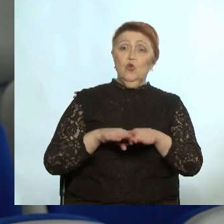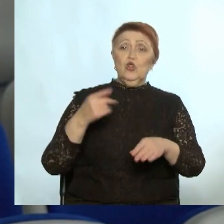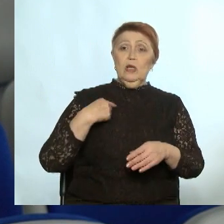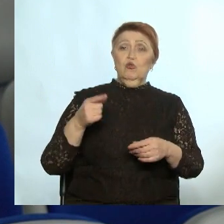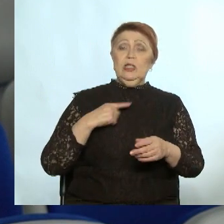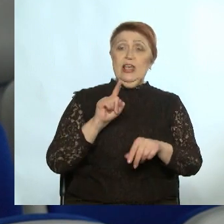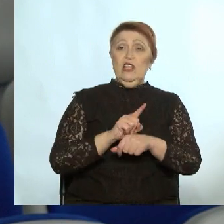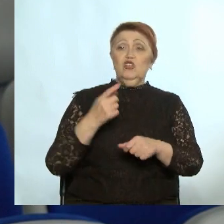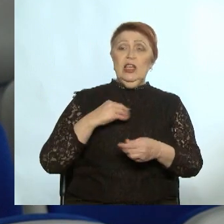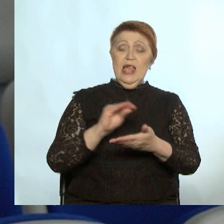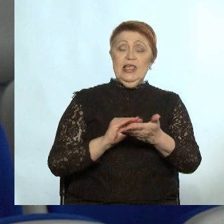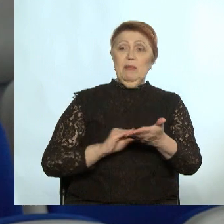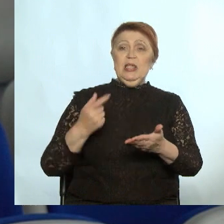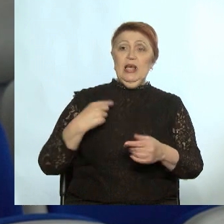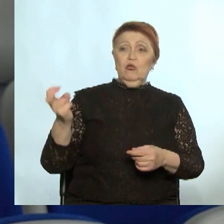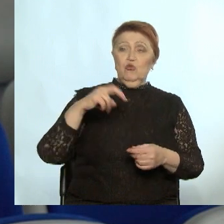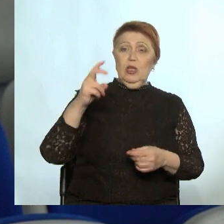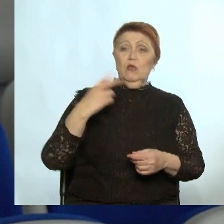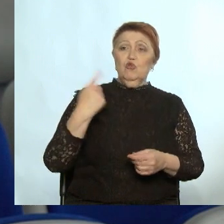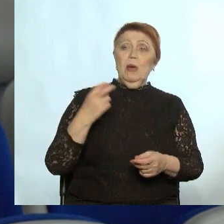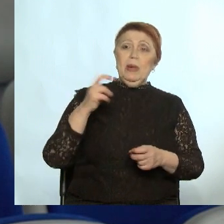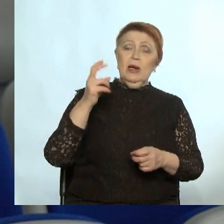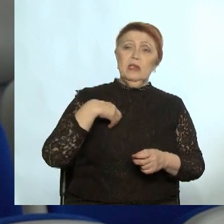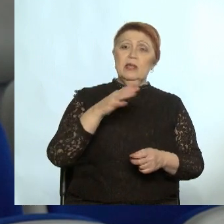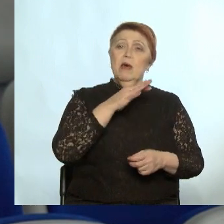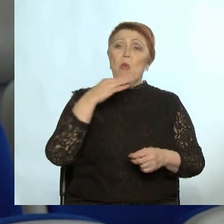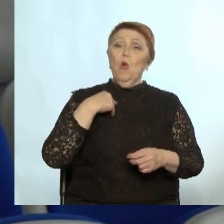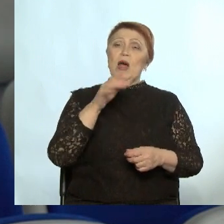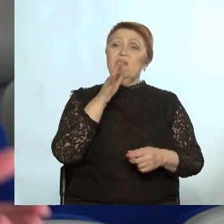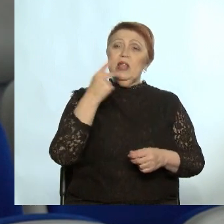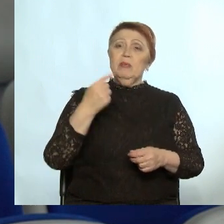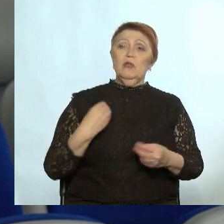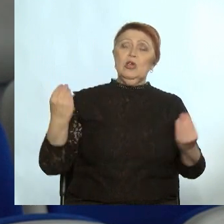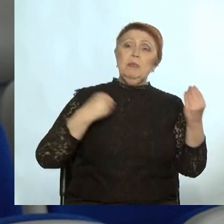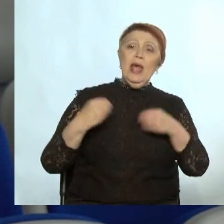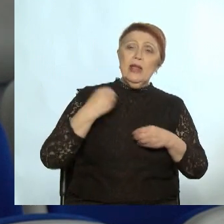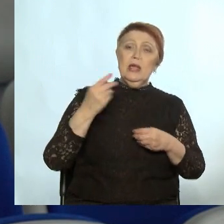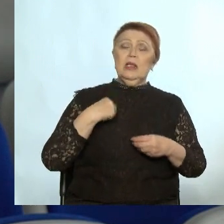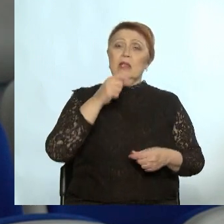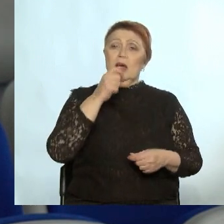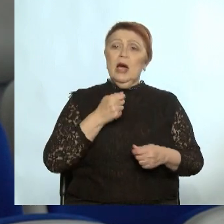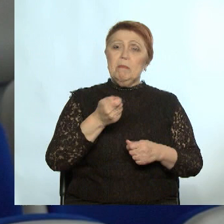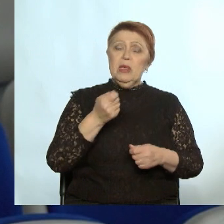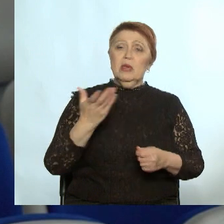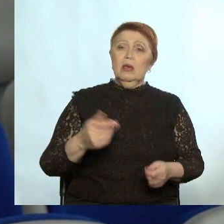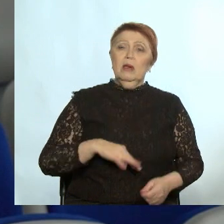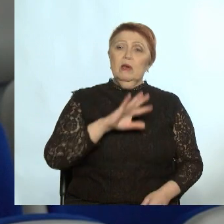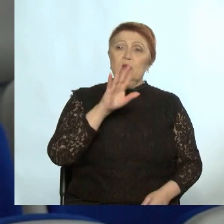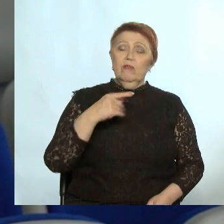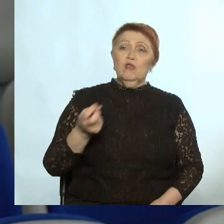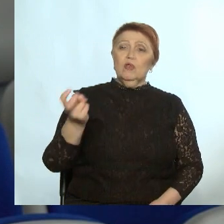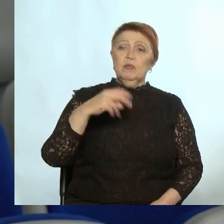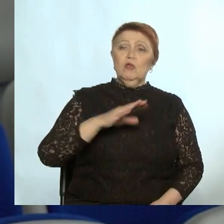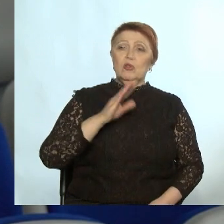привести ребенка, увезти, это очень много времени. Это здесь его переодеть, накормить. Мы требуем, чтобы ребенок был сытый, чтобы там перекусы сразу